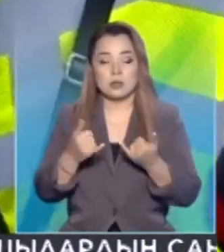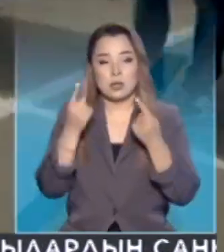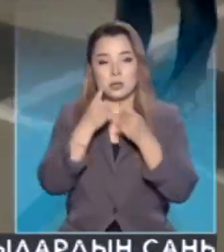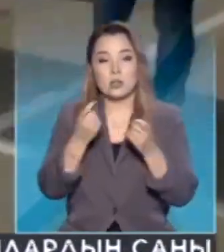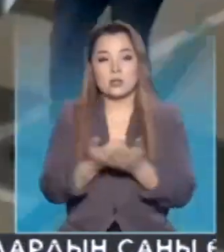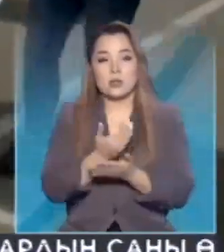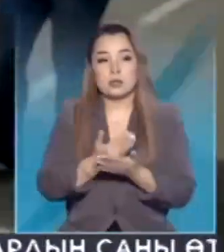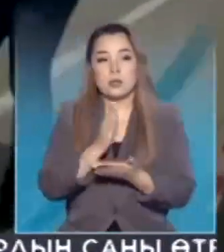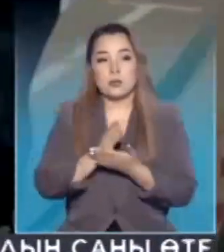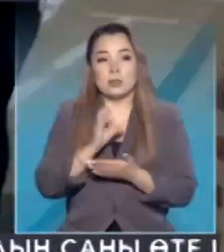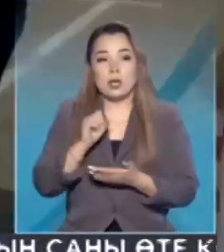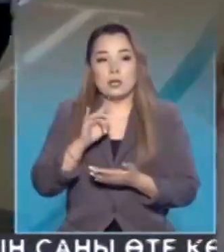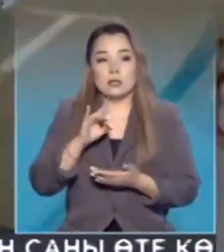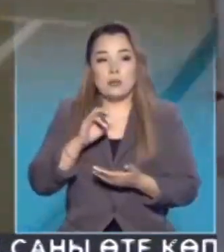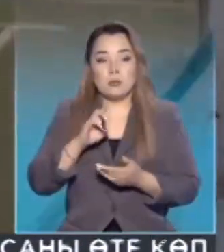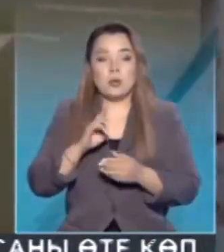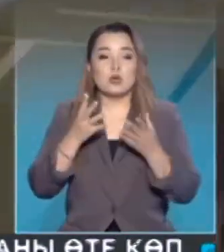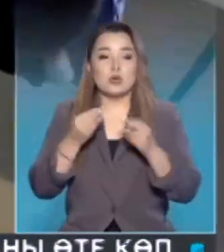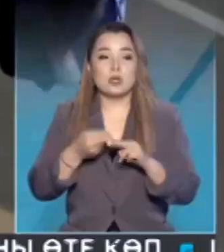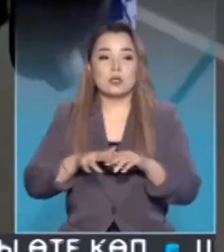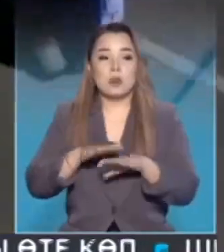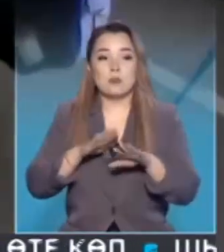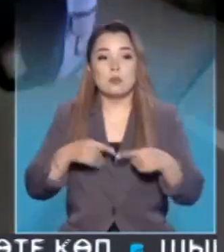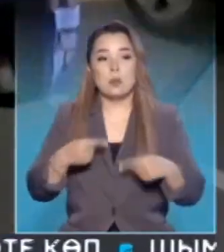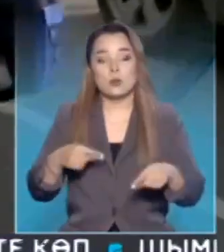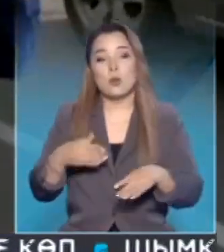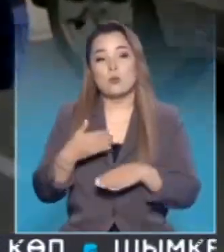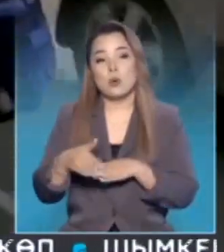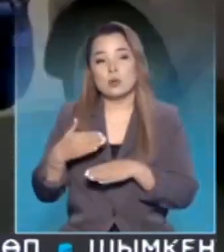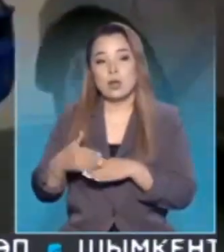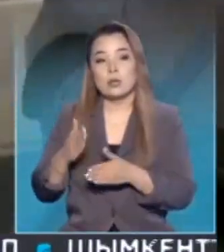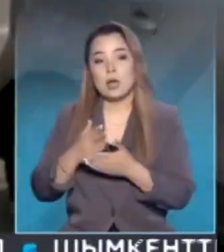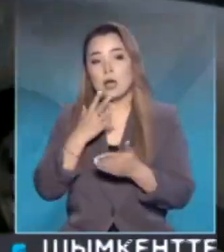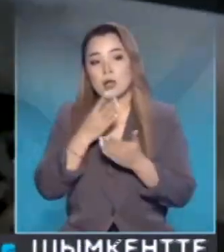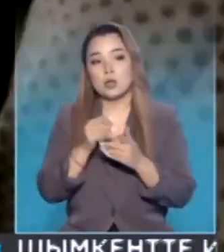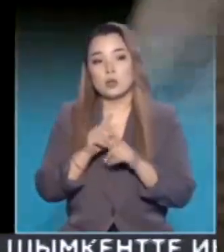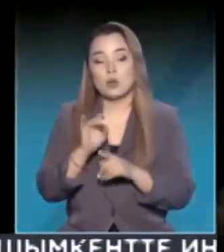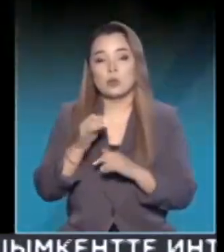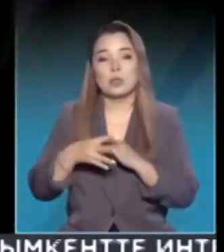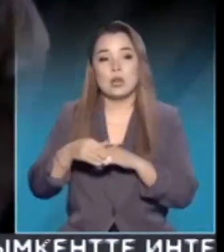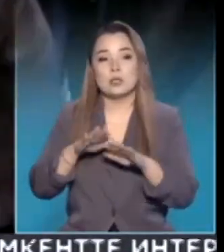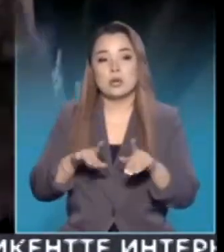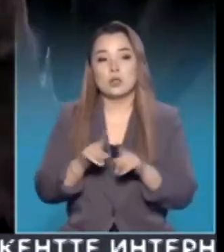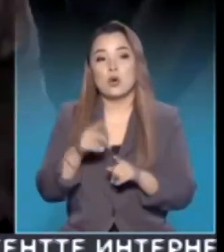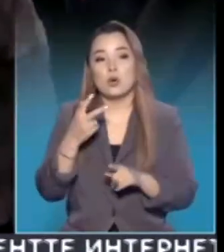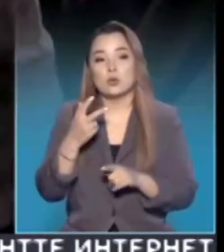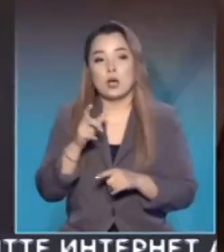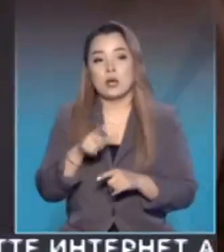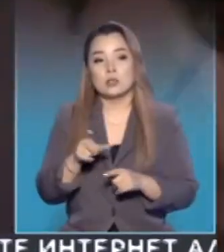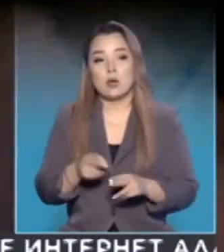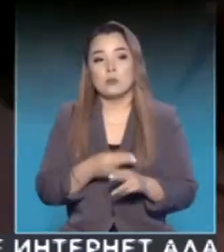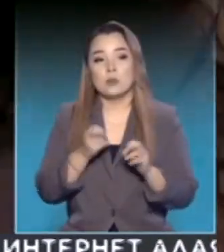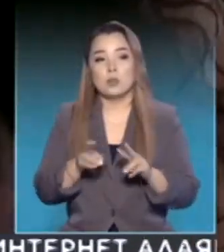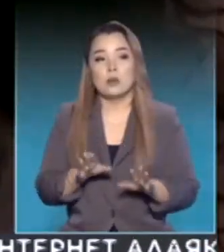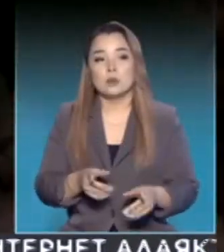дерегінше сәрсенбі күні Мариупольдің өзге бөліктері мен елдің оңтүстігінен 300-ден астам адам эвакуацияланған.